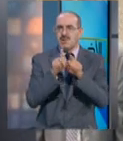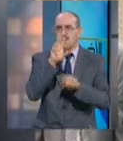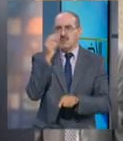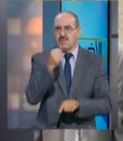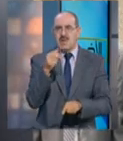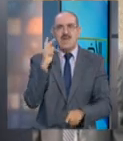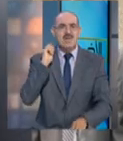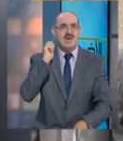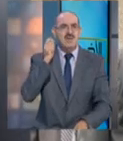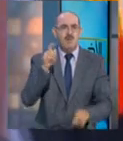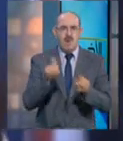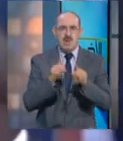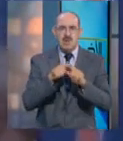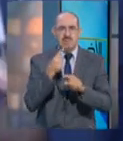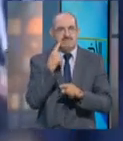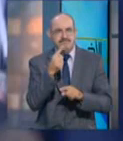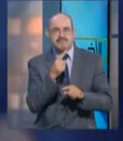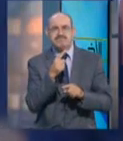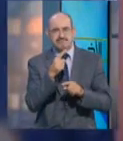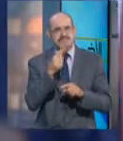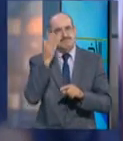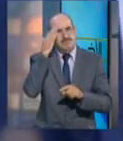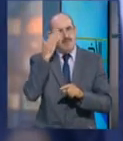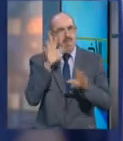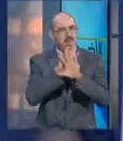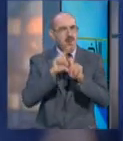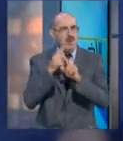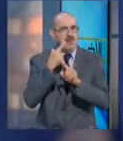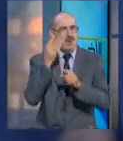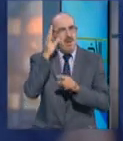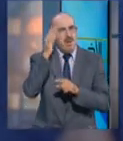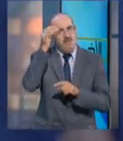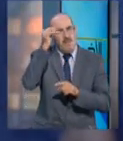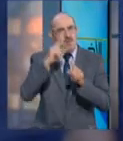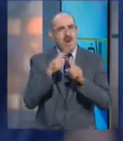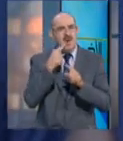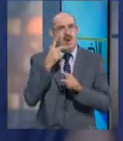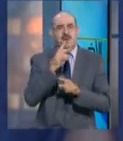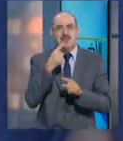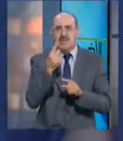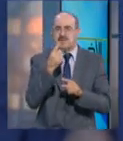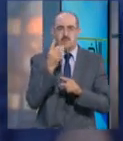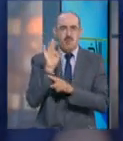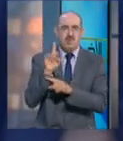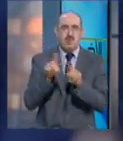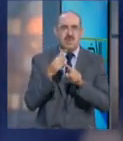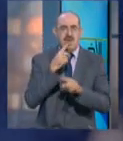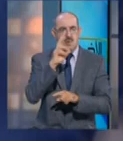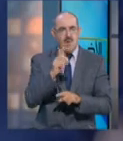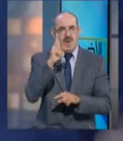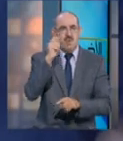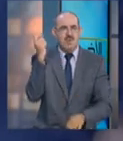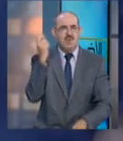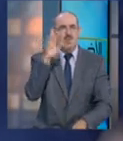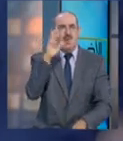كينيا فقد أسقطت مؤامرة المخزن الدنيئة وانتصرت للقضية الصحراوية وحق الشعب الصحراوي في تقرير